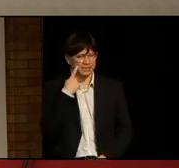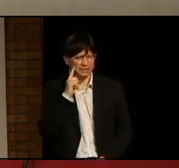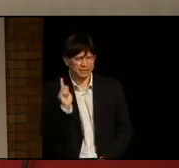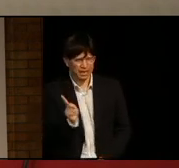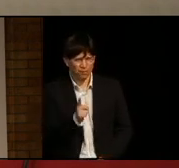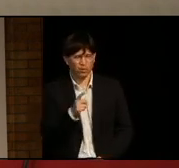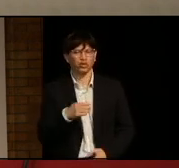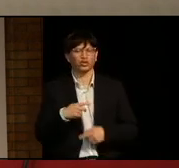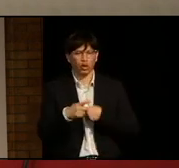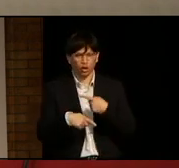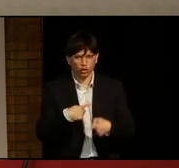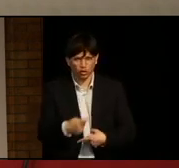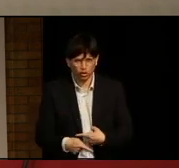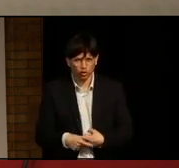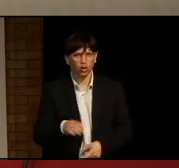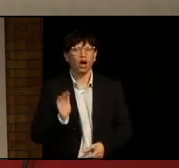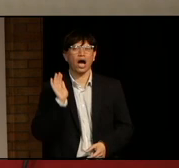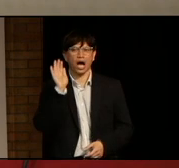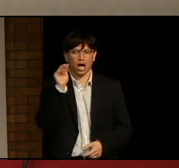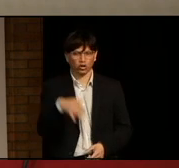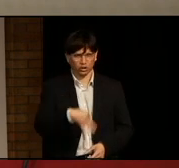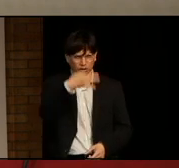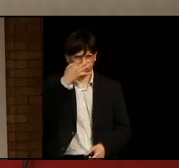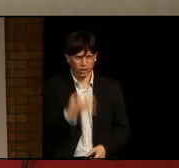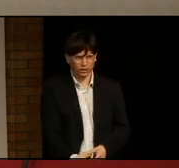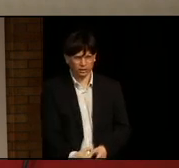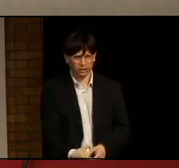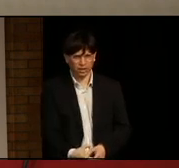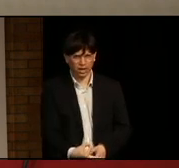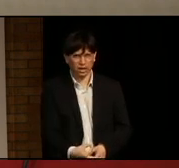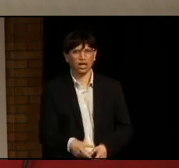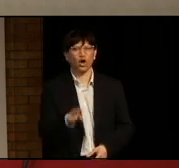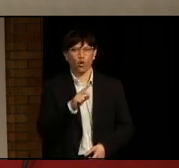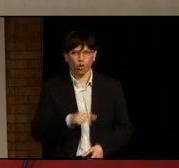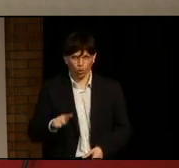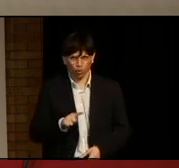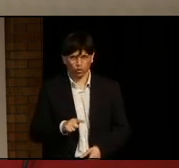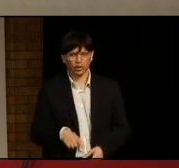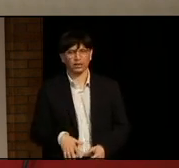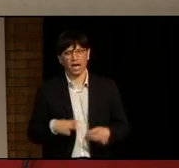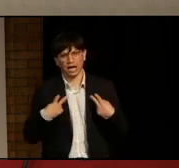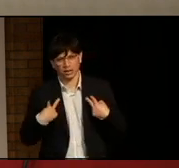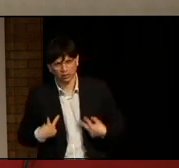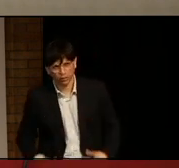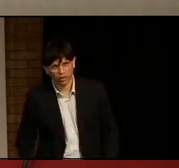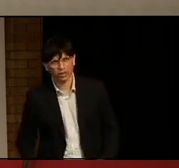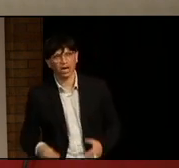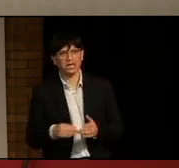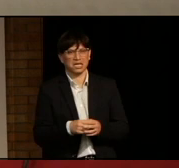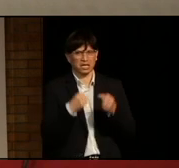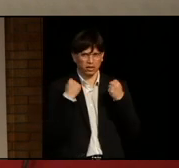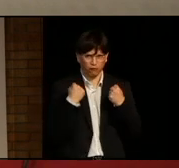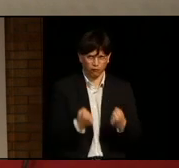Progresso accrescimento di sicurezza di utilità di benessere di forza